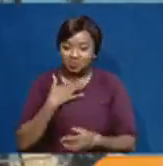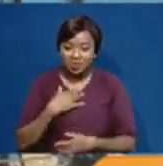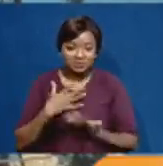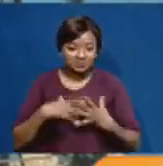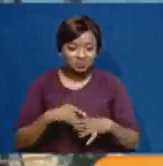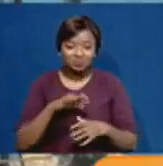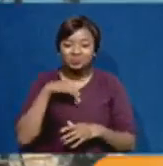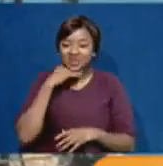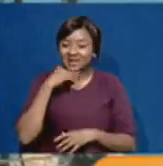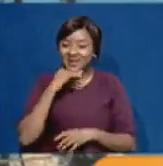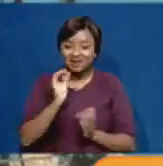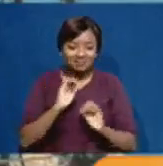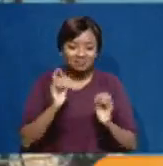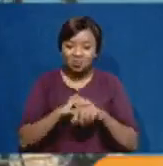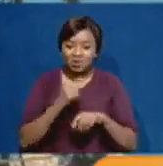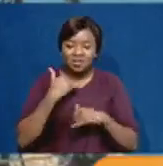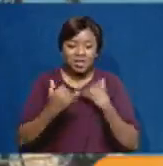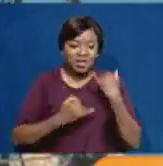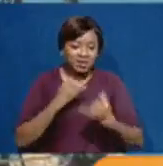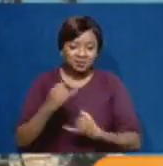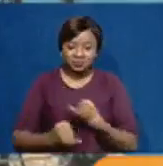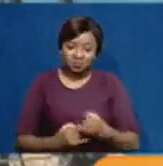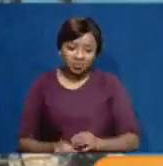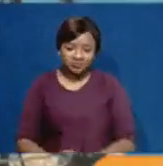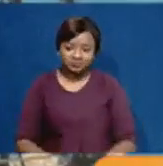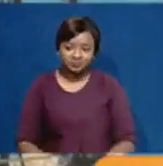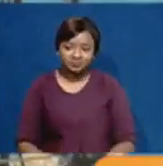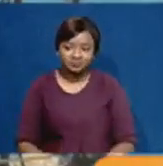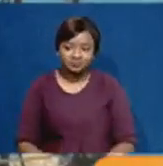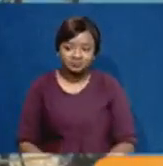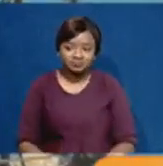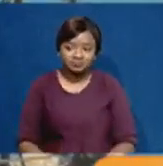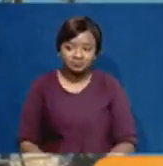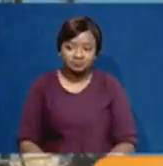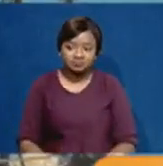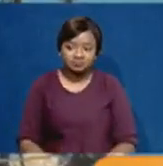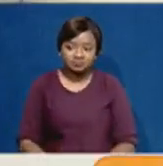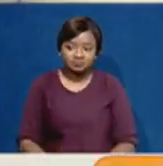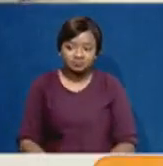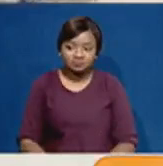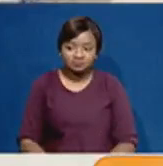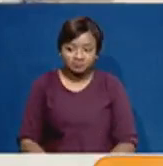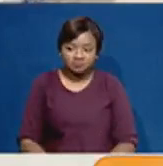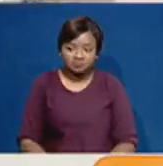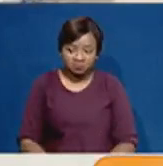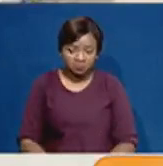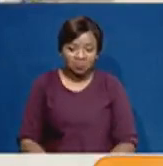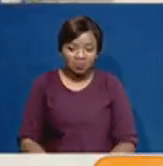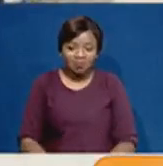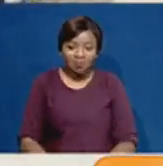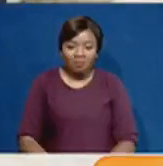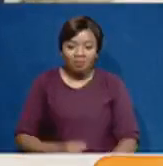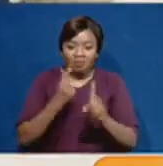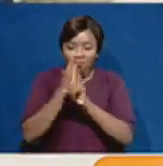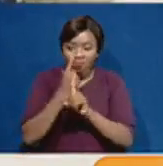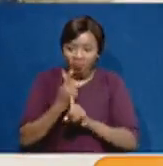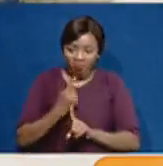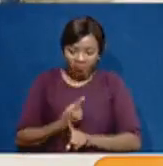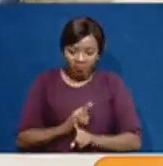wananchi wakati wanajipumzisha kwa likizo za Christmas na mwaka mpya. Kupitia vikosi mbalimbali vya